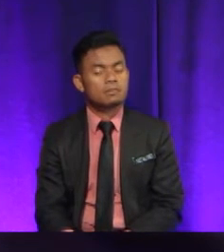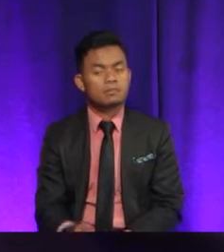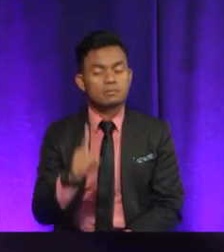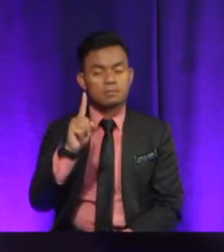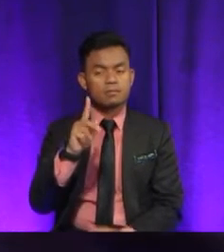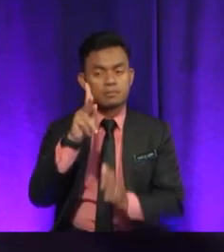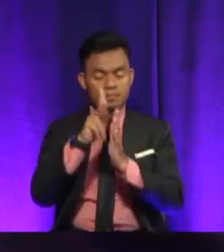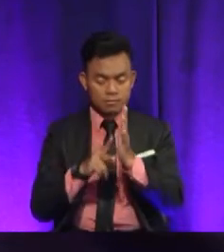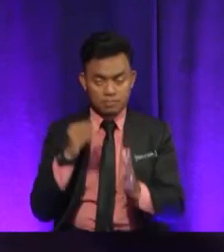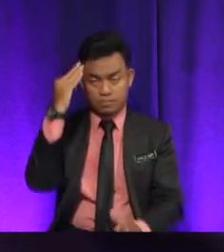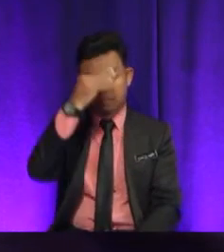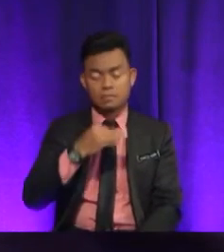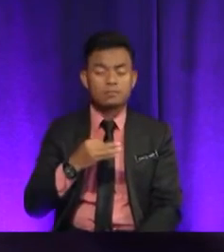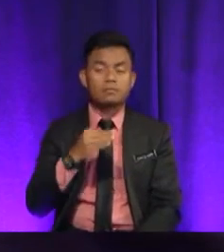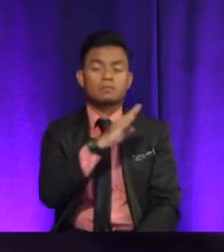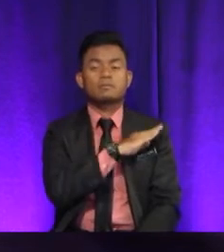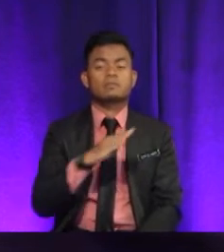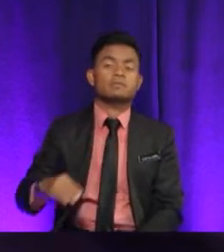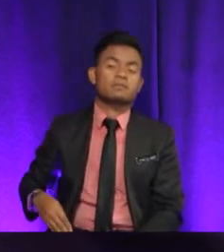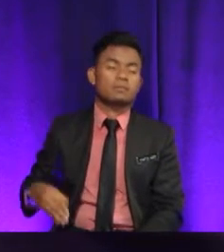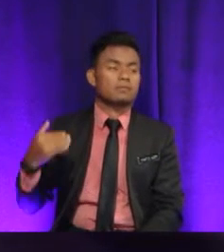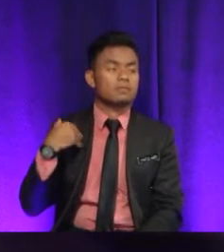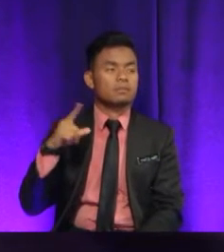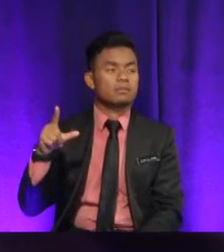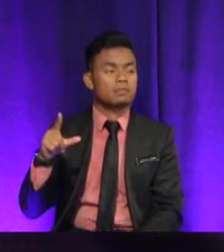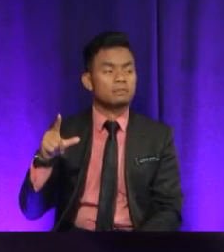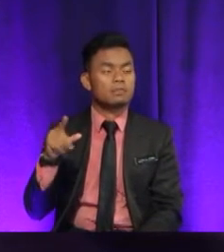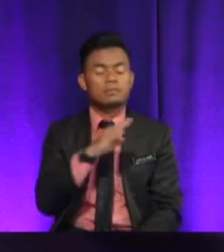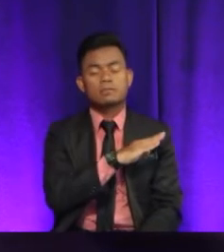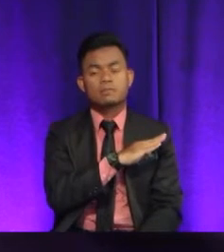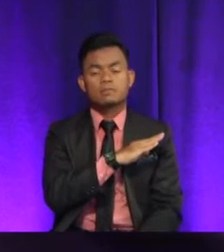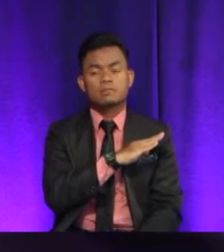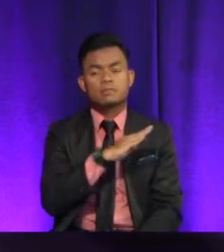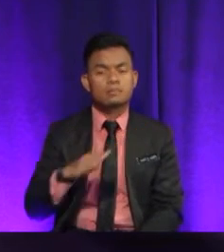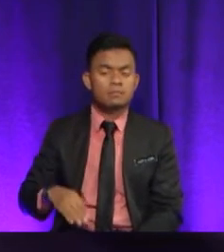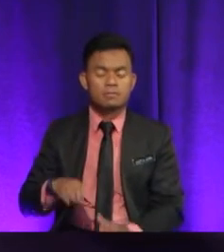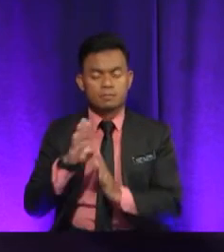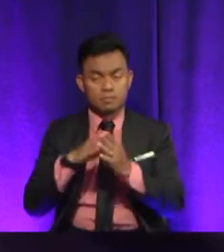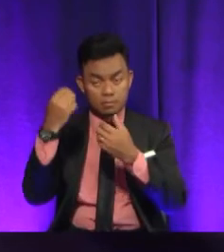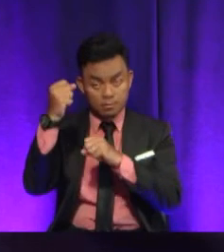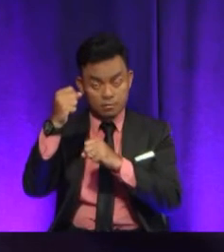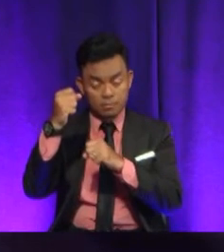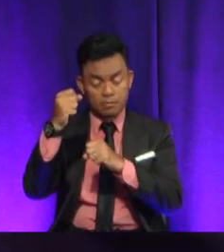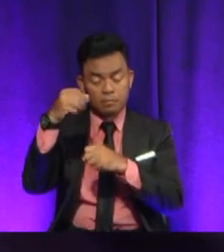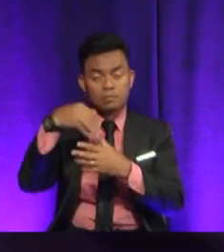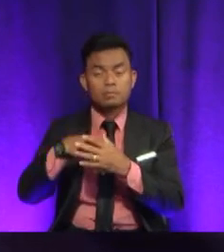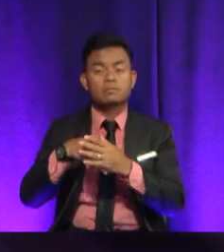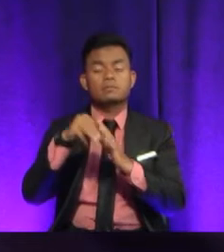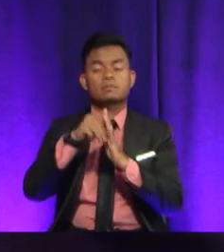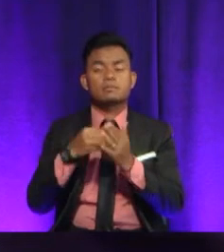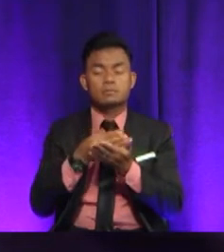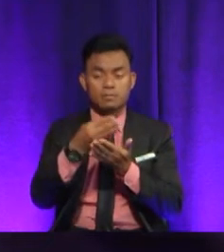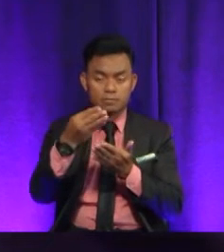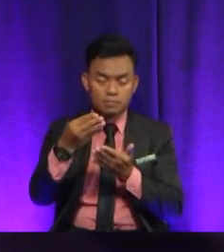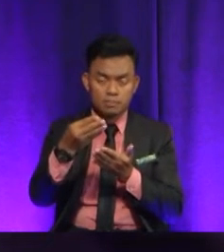kepribadi unggul pada mata Baginda Raja ya Sebagai contoh legenda sangat sopan dalam